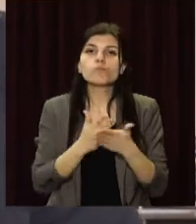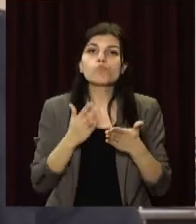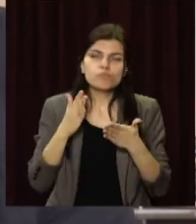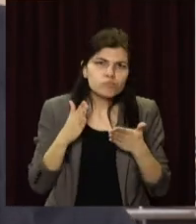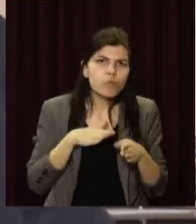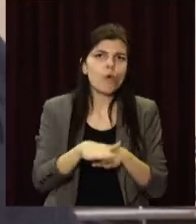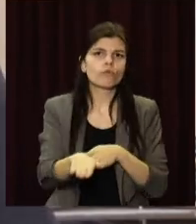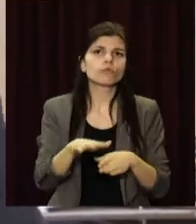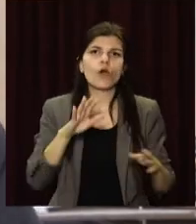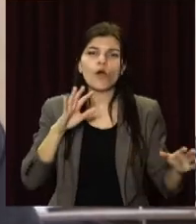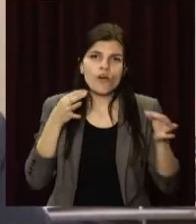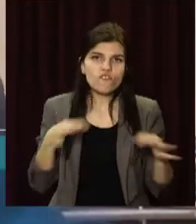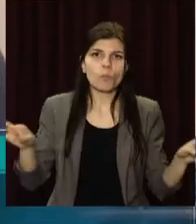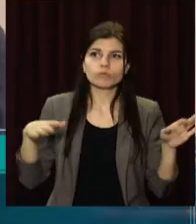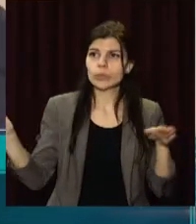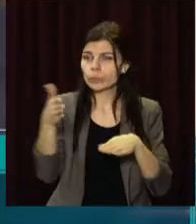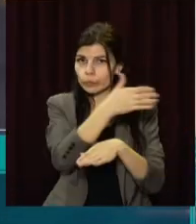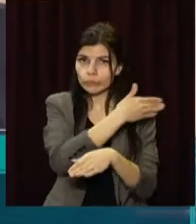здання і приступаємо